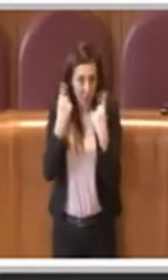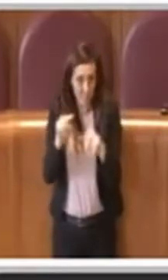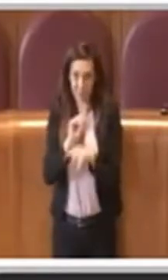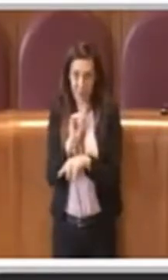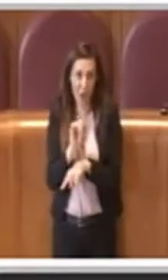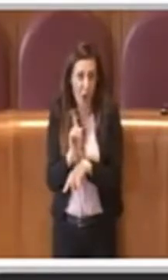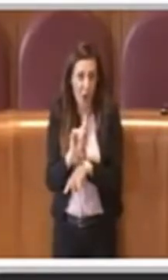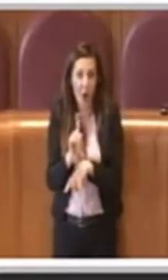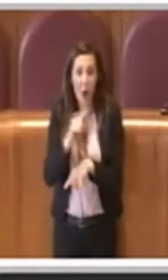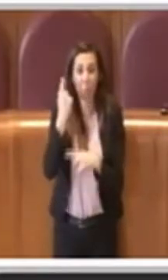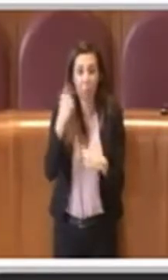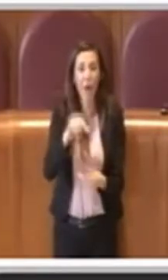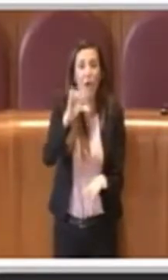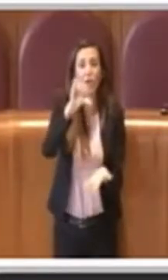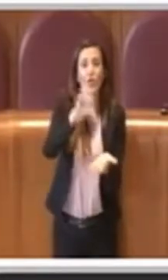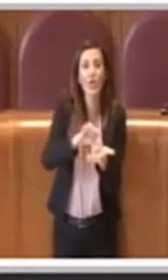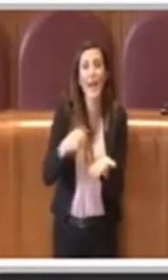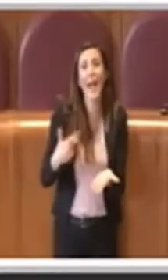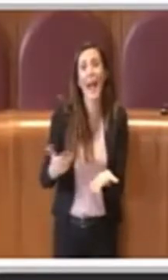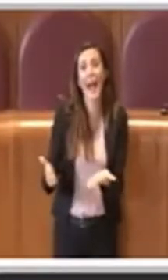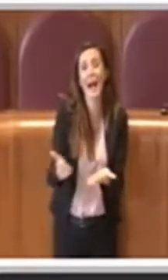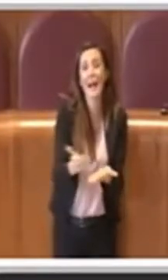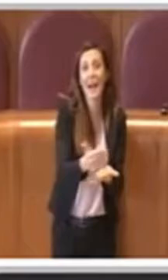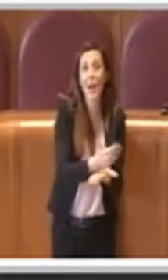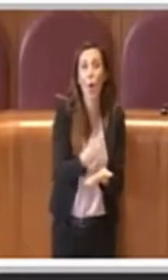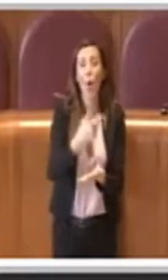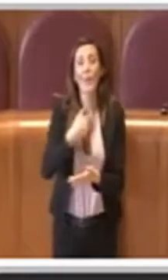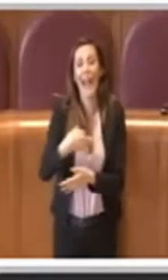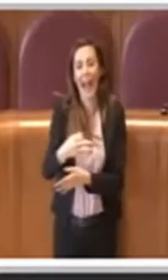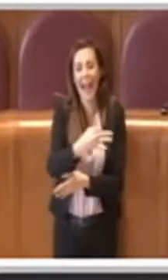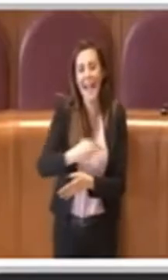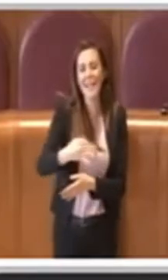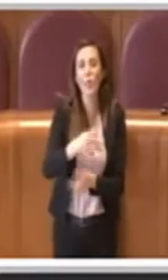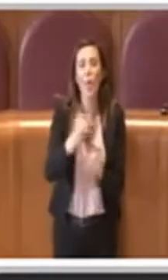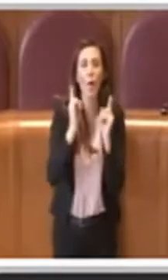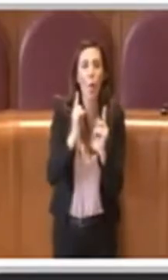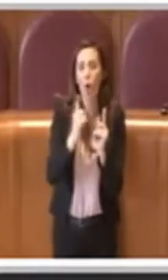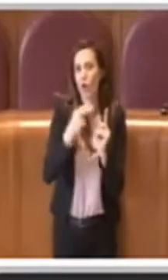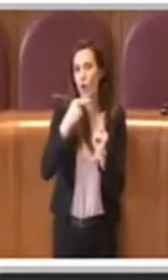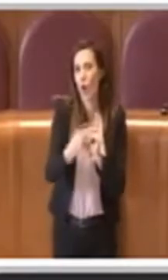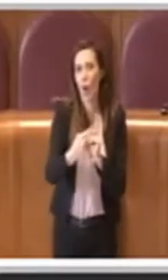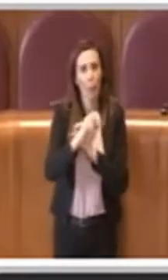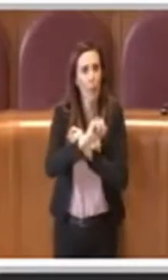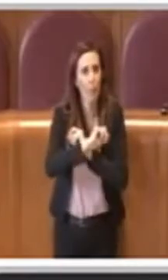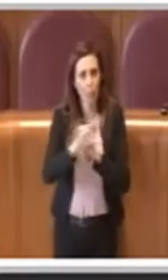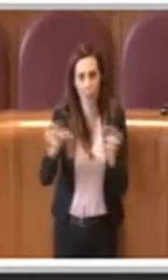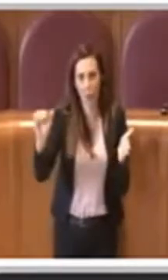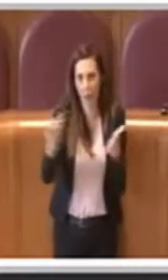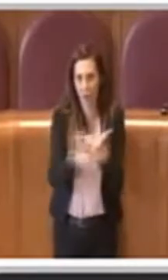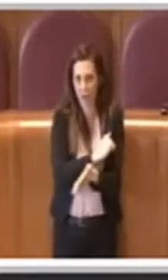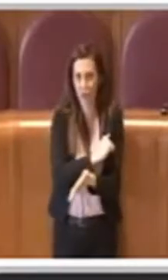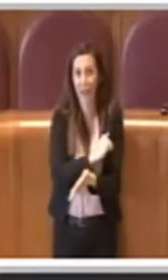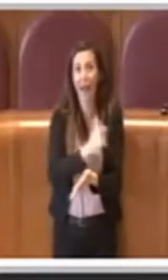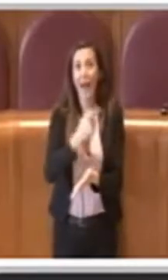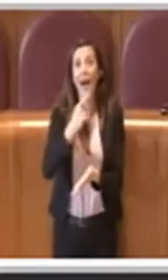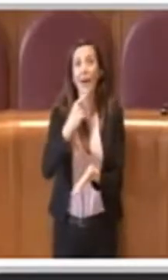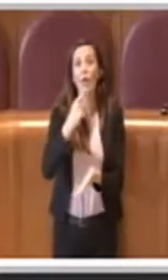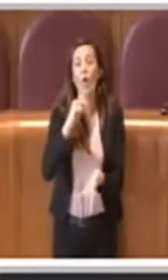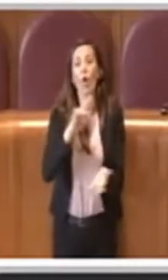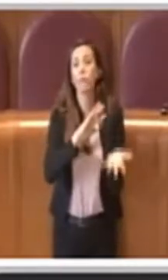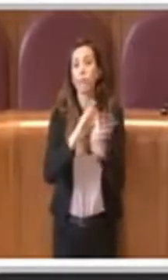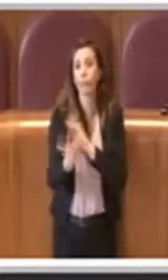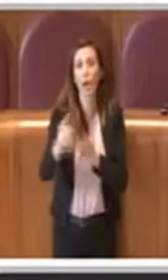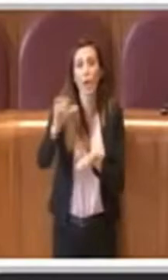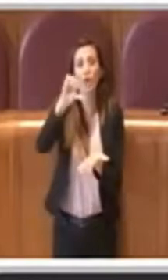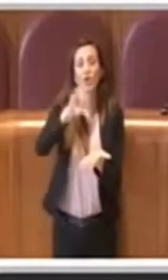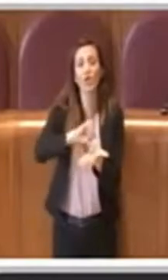Questi sono centri di raccolta, non si chiamano più isole ecologiche, centri di raccolta, e lì ci